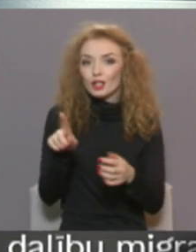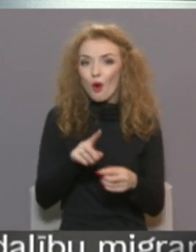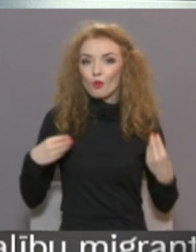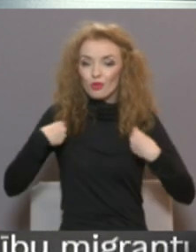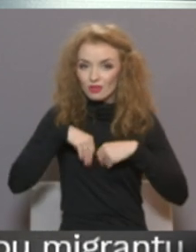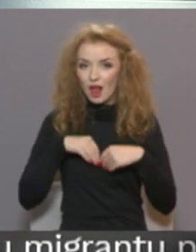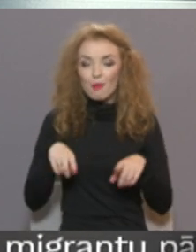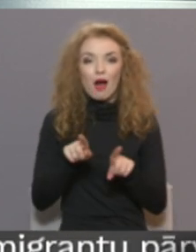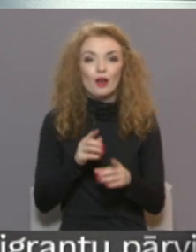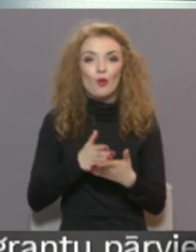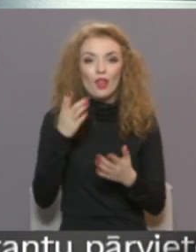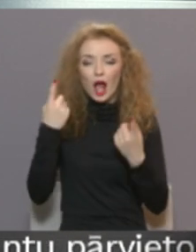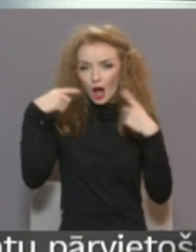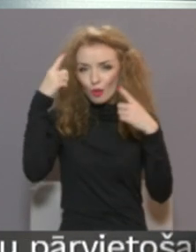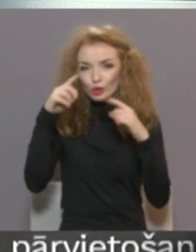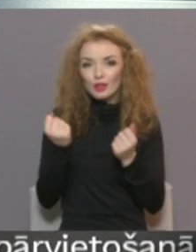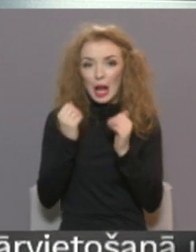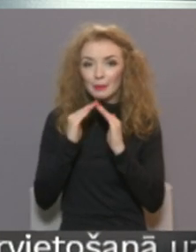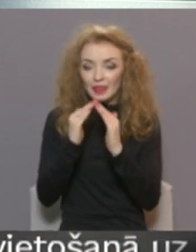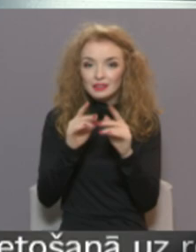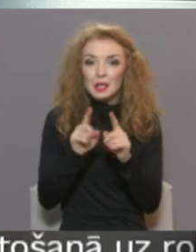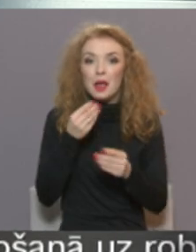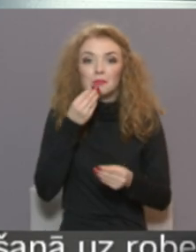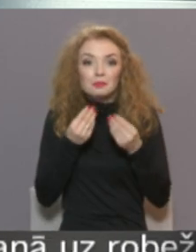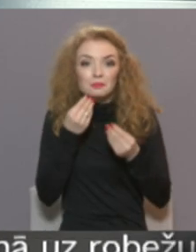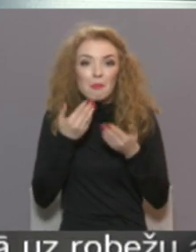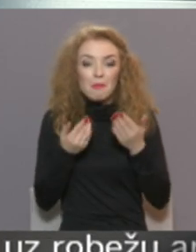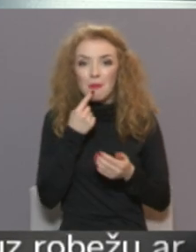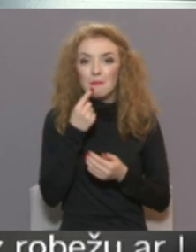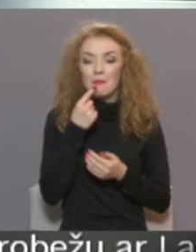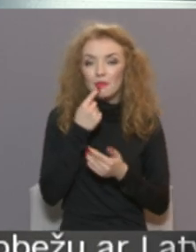Notika radošās darbnīcas un degustēja nacionālos ēdienus.